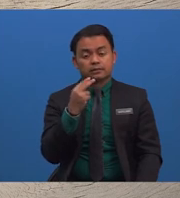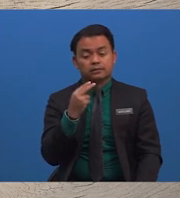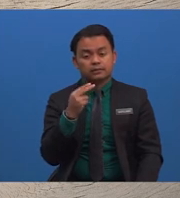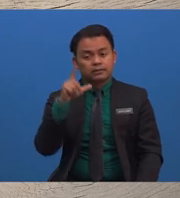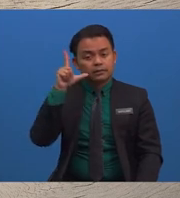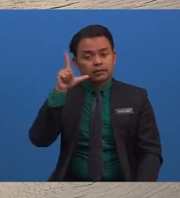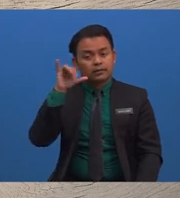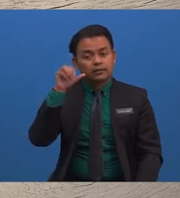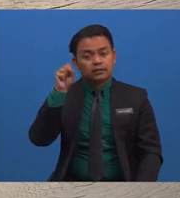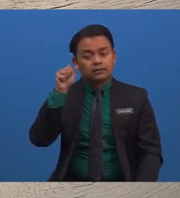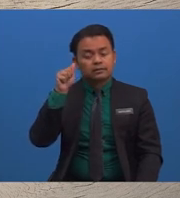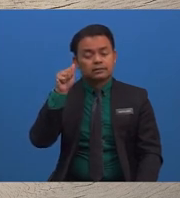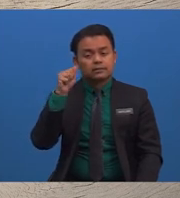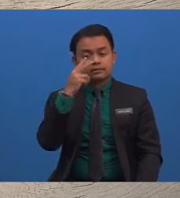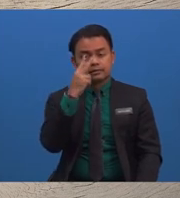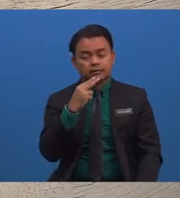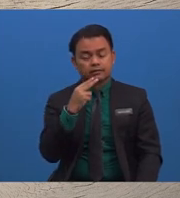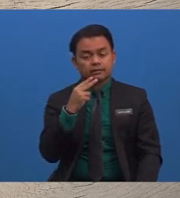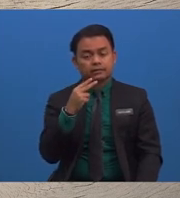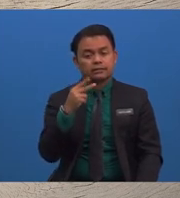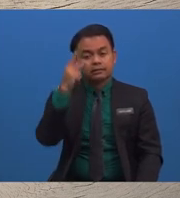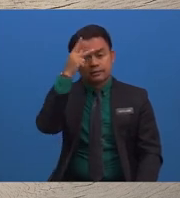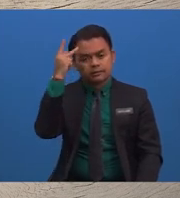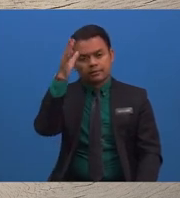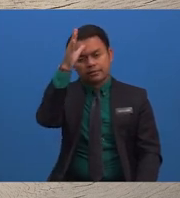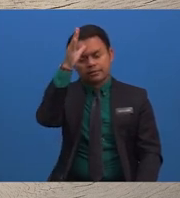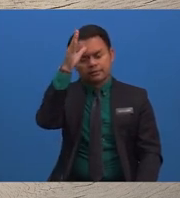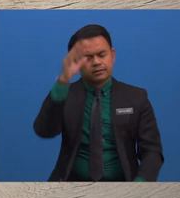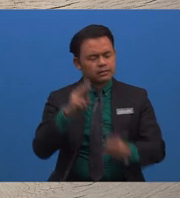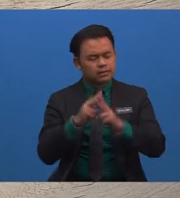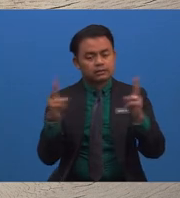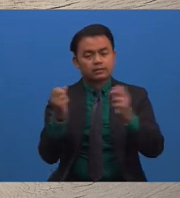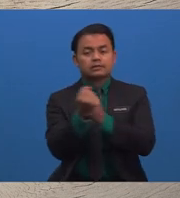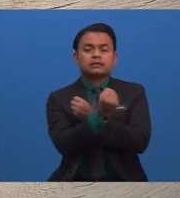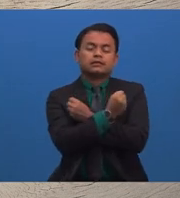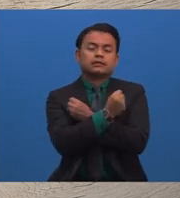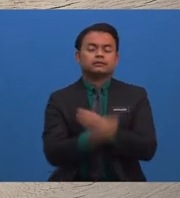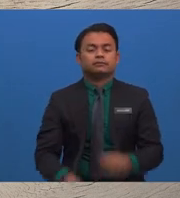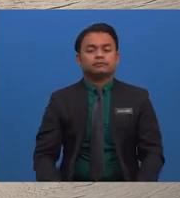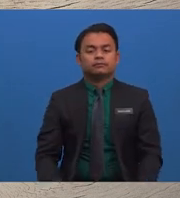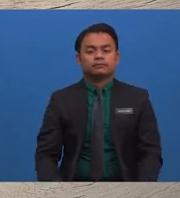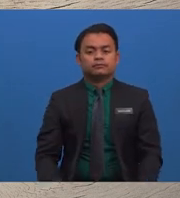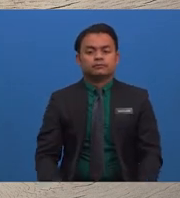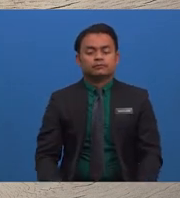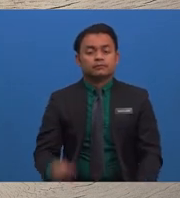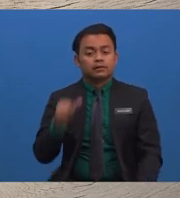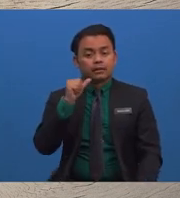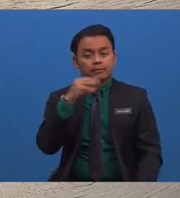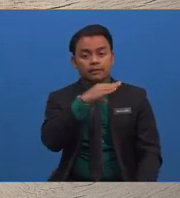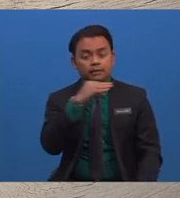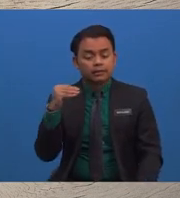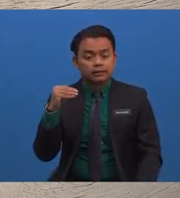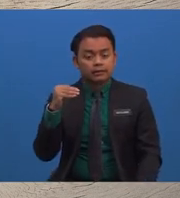menyayangi Lisa. Pada ketika itu, Amir dan Dian telah melihat kelibat Lisa yang